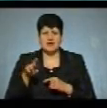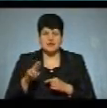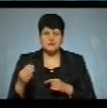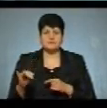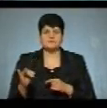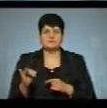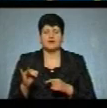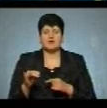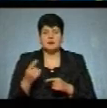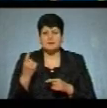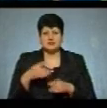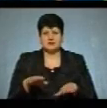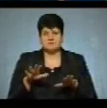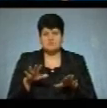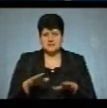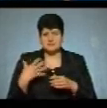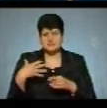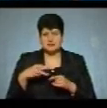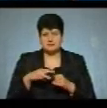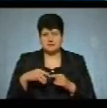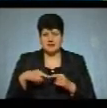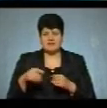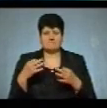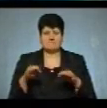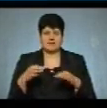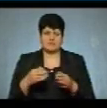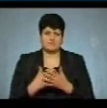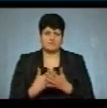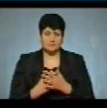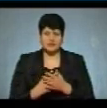32,17 секунди та 1-е місце на дистанції 50 метрів вільним стилем. Час